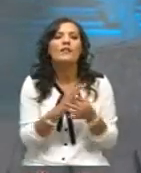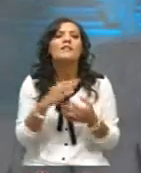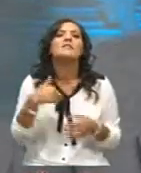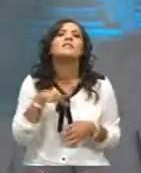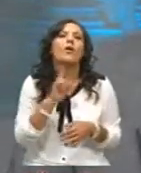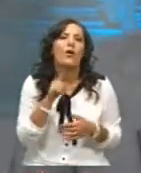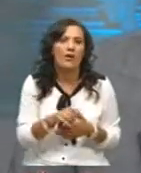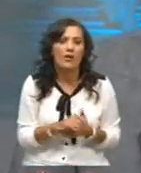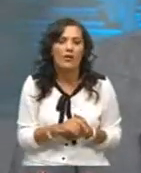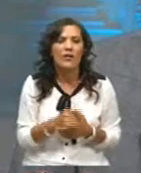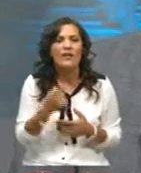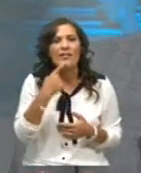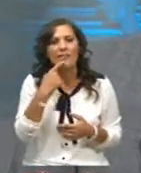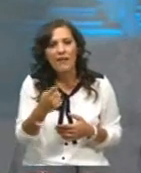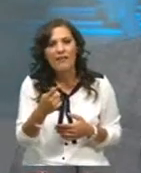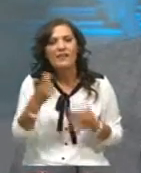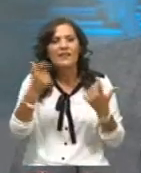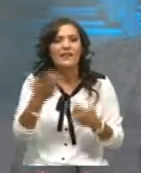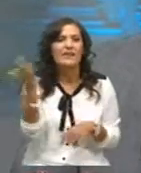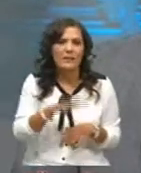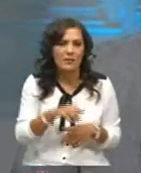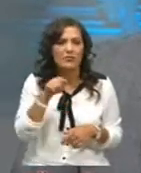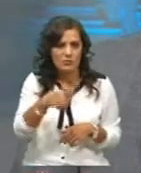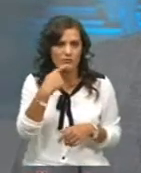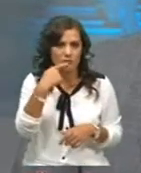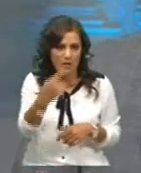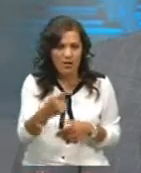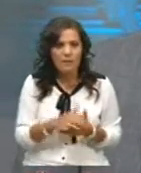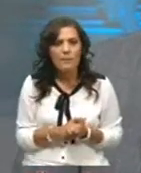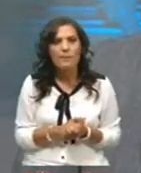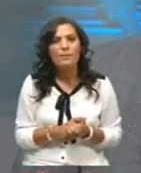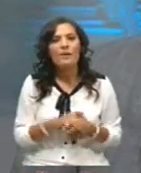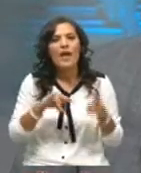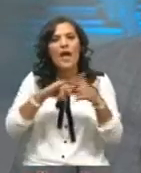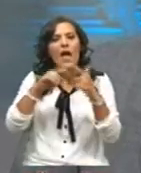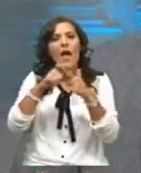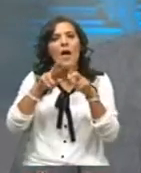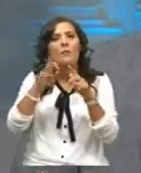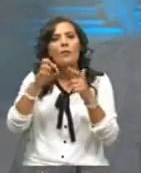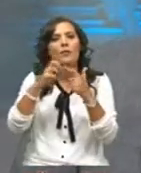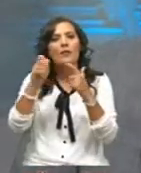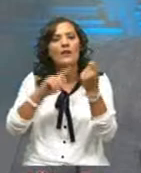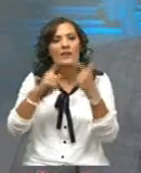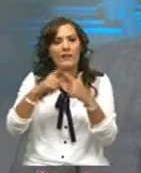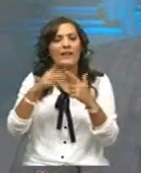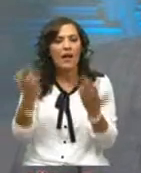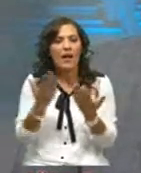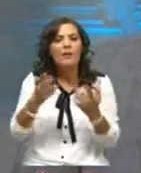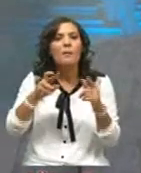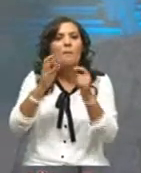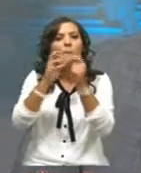değillerdir lafı ve yeri gelmişken de şunu söyleyeyim hemoroidlerin yani basur